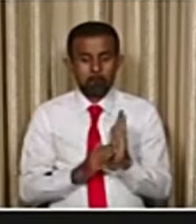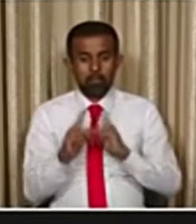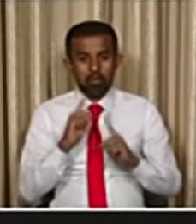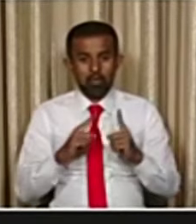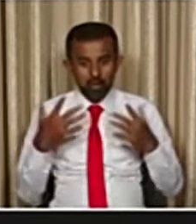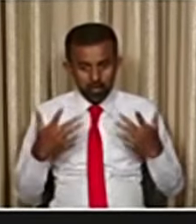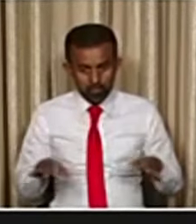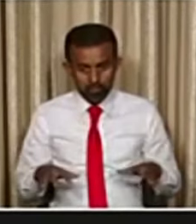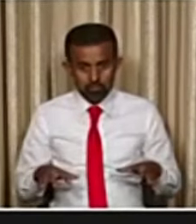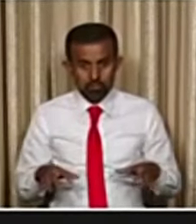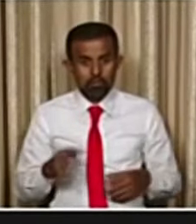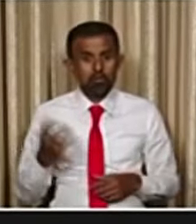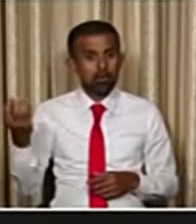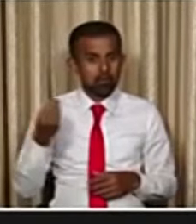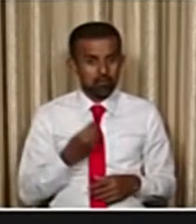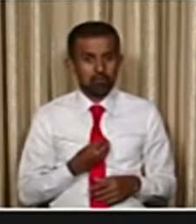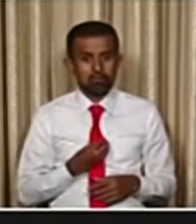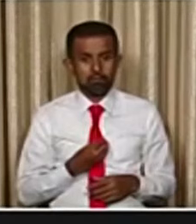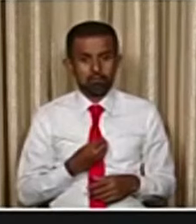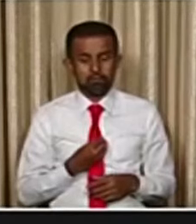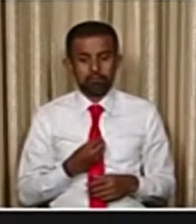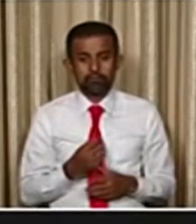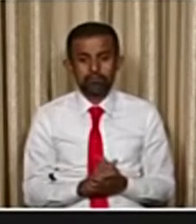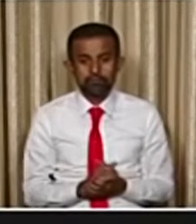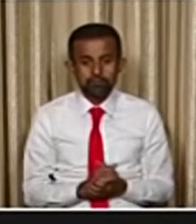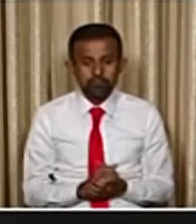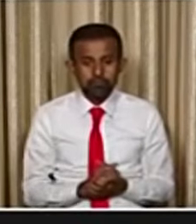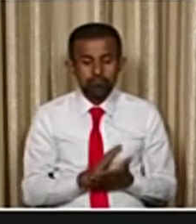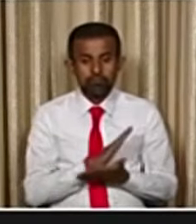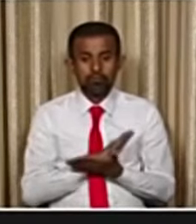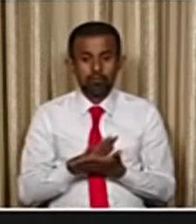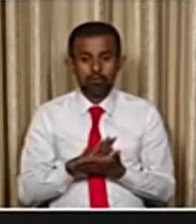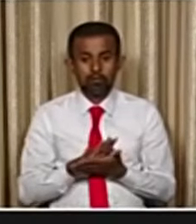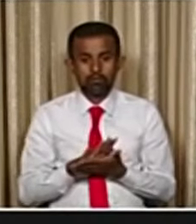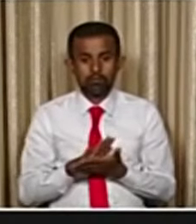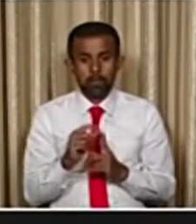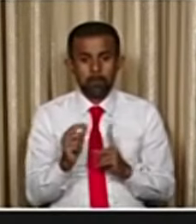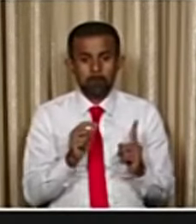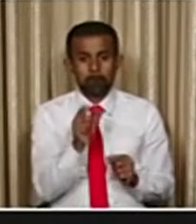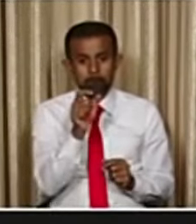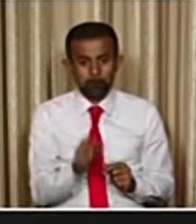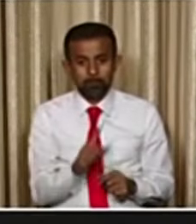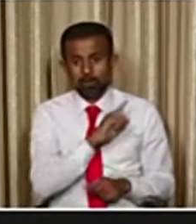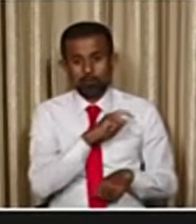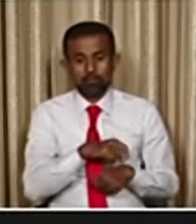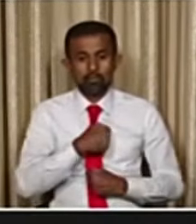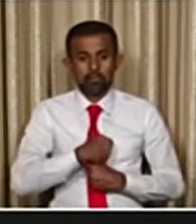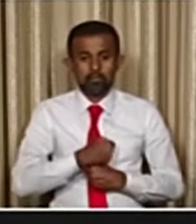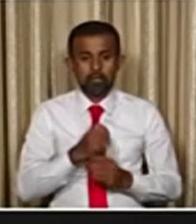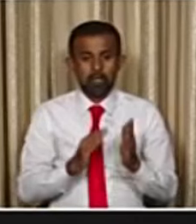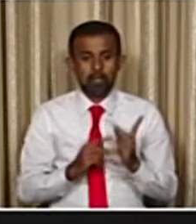කරලා එහෙම තමයි මේක ගත්තේ. එතුමා හර්ෂ මන්ත්‍රීතුමා ඒ වෙලාවේ රාජ්‍ය